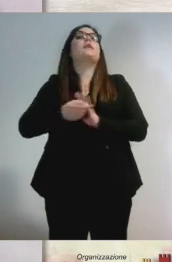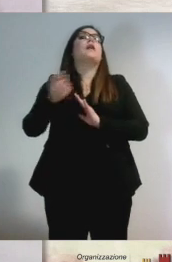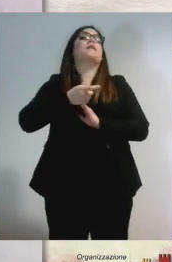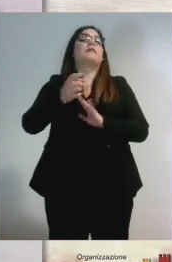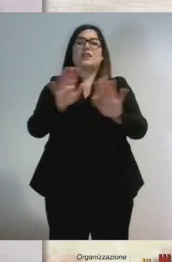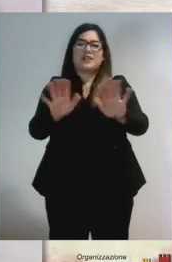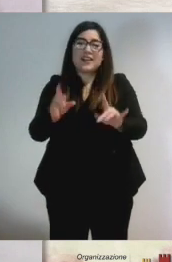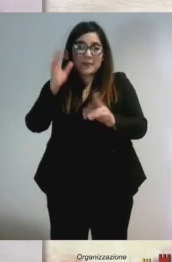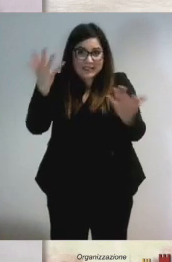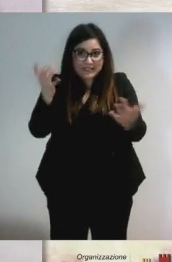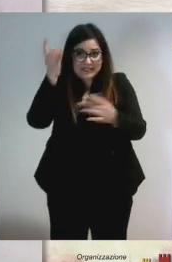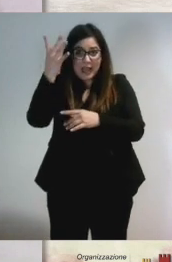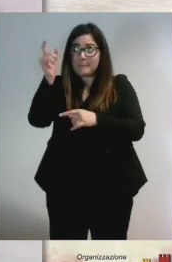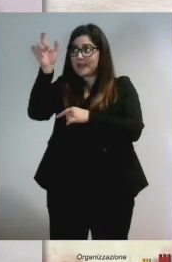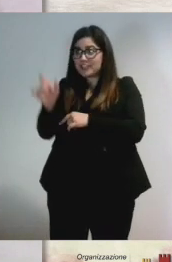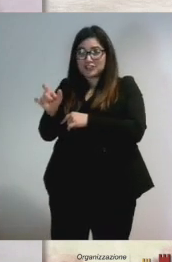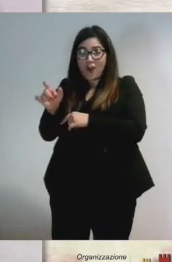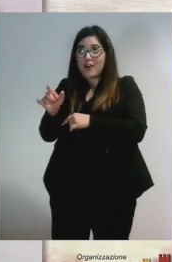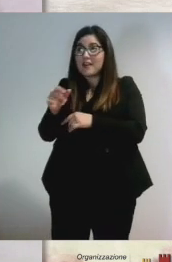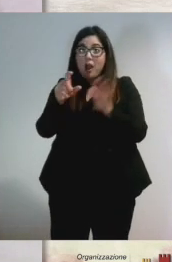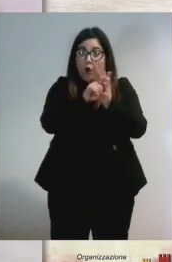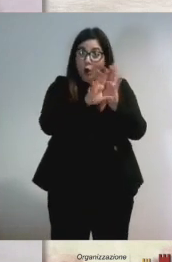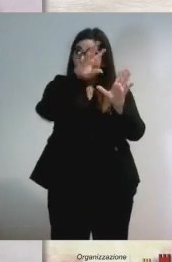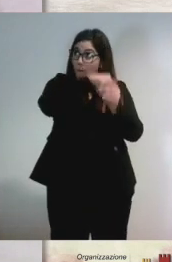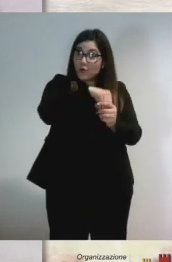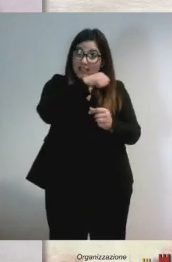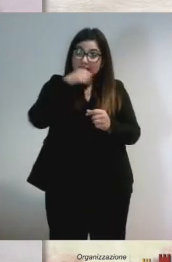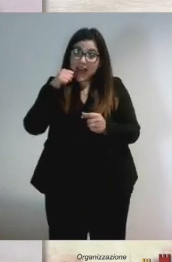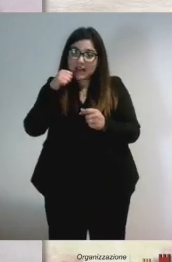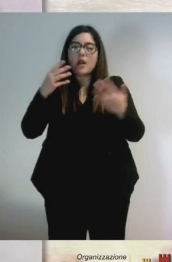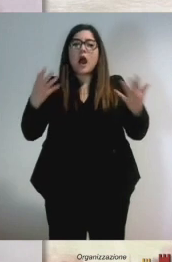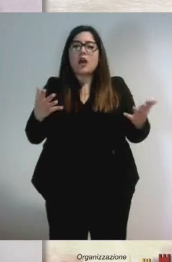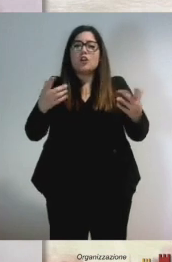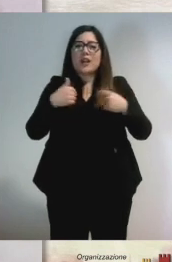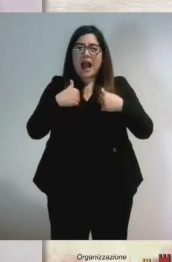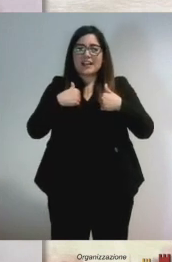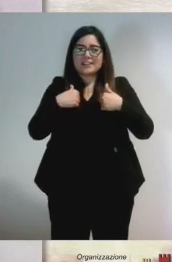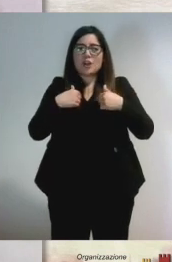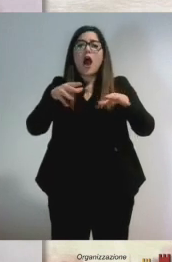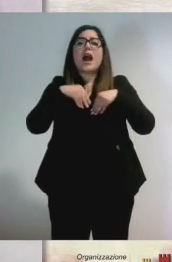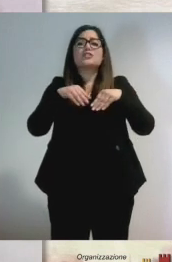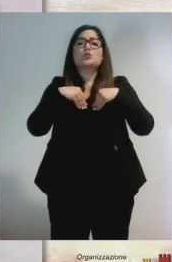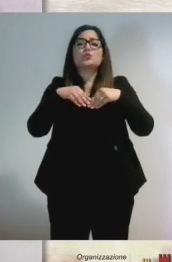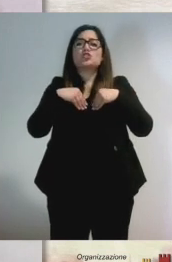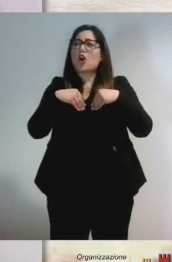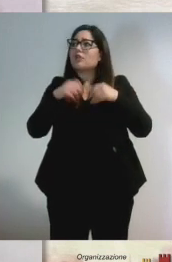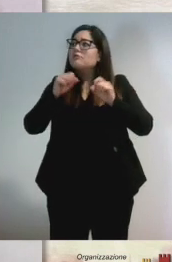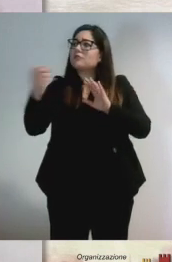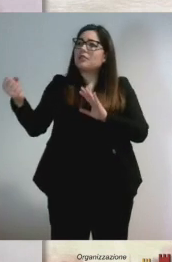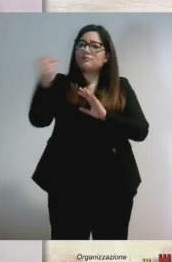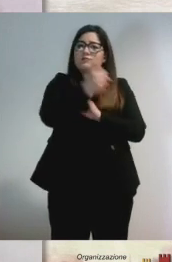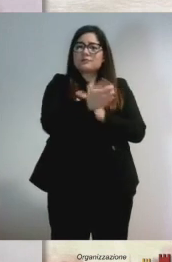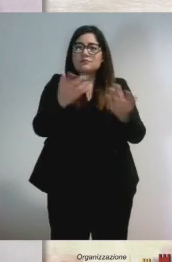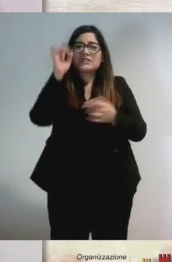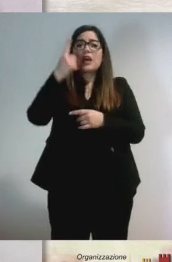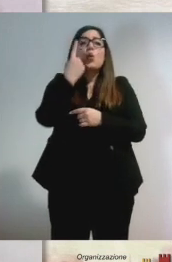persone servono al comune nell'ambito dei miei spazi assunzionali perché se ne va in pensione un architetto un ingegnere e un